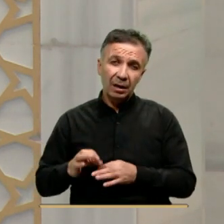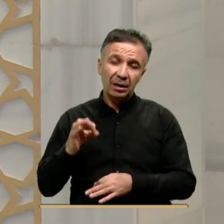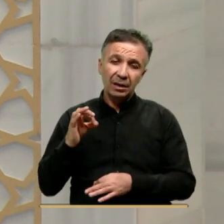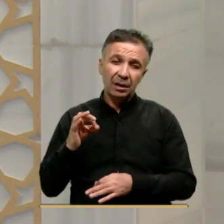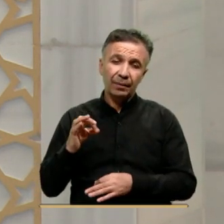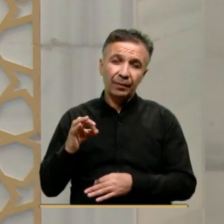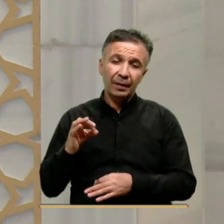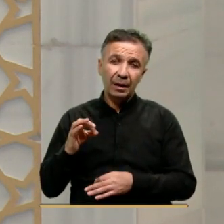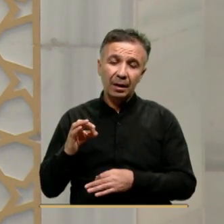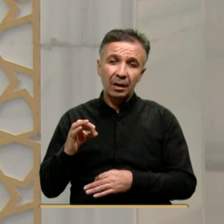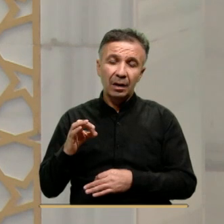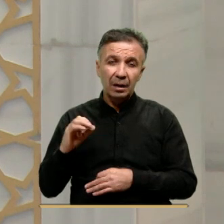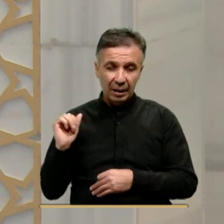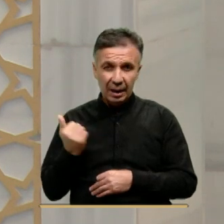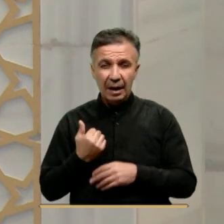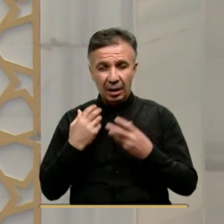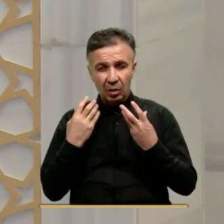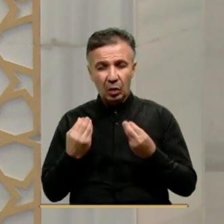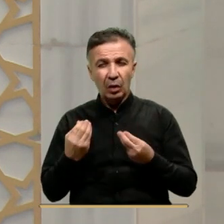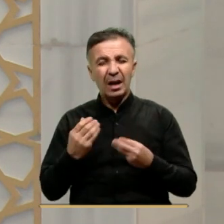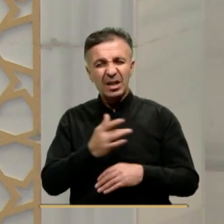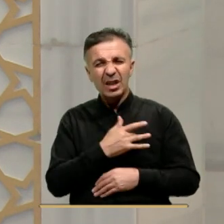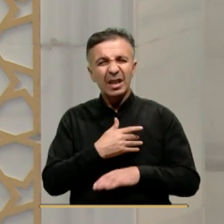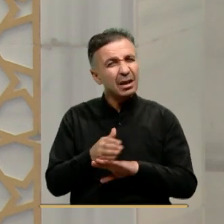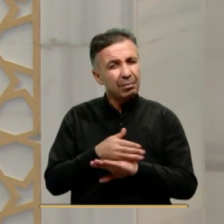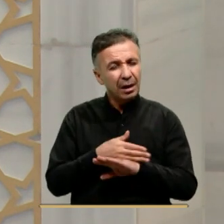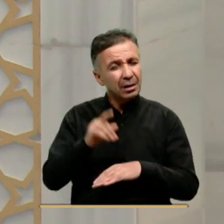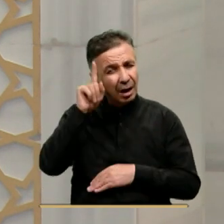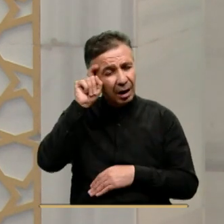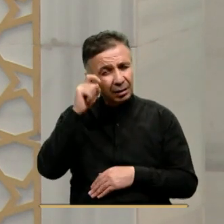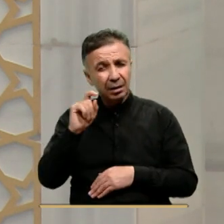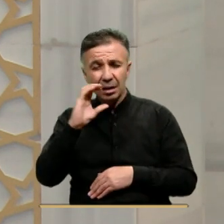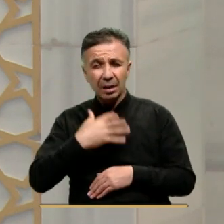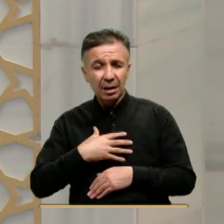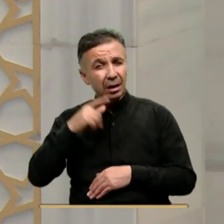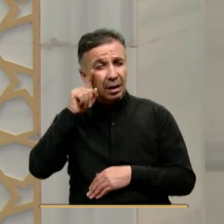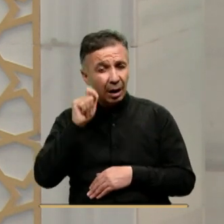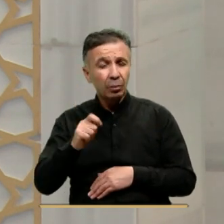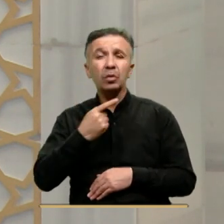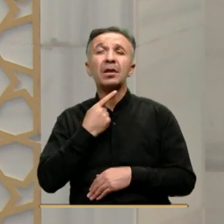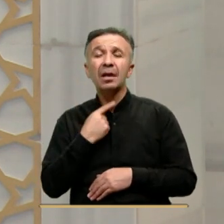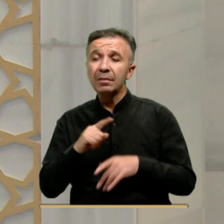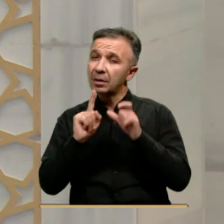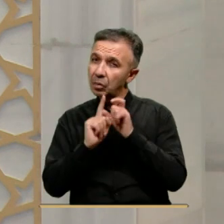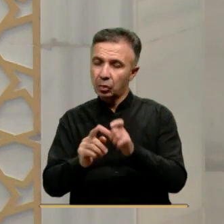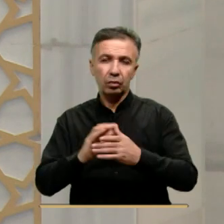kutsal olarak kabul edilen canını malını aklını dinini namusunu nefsini